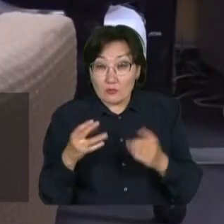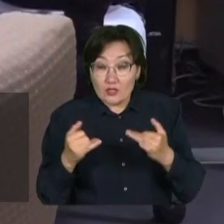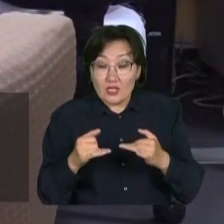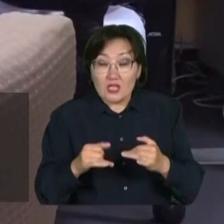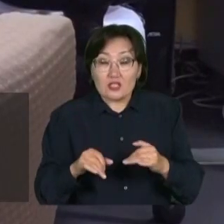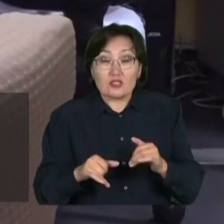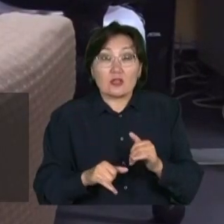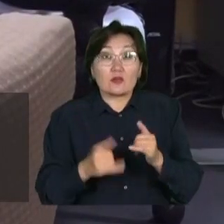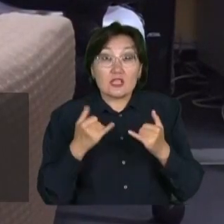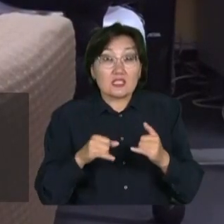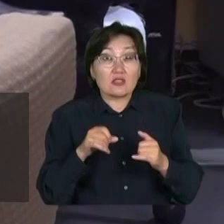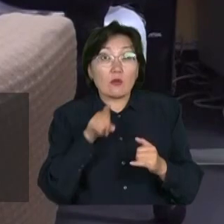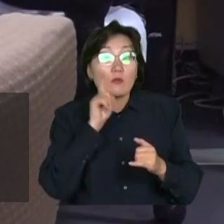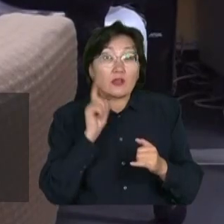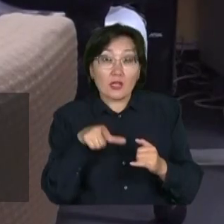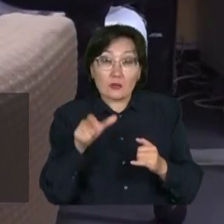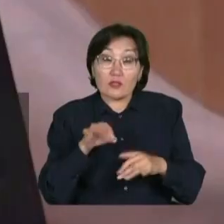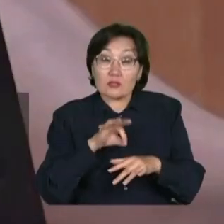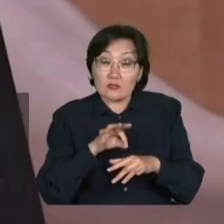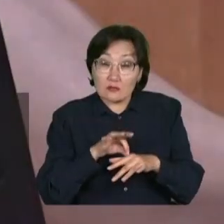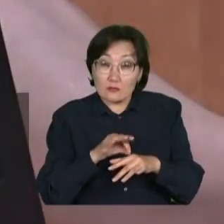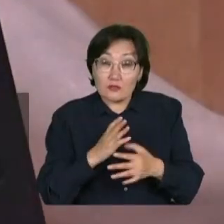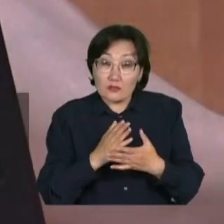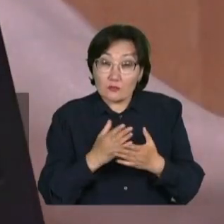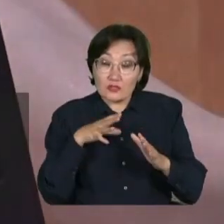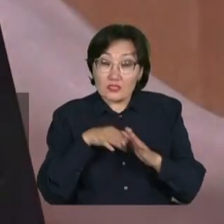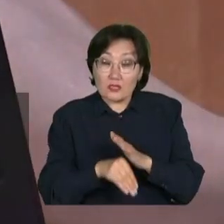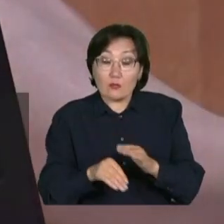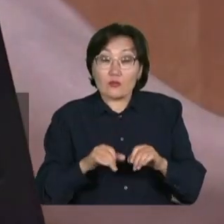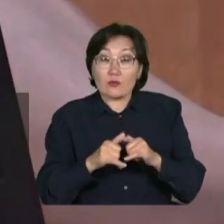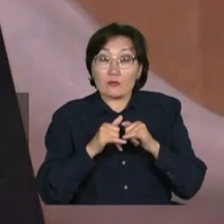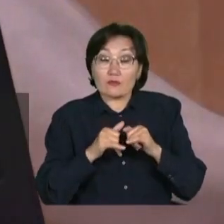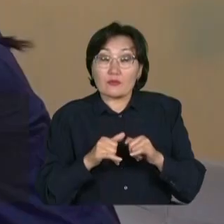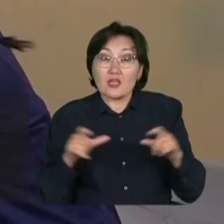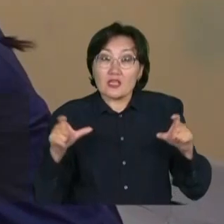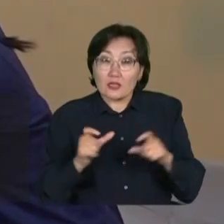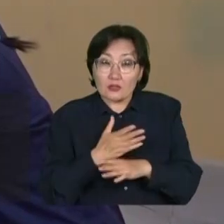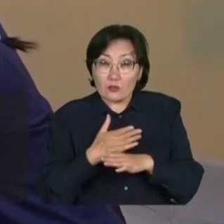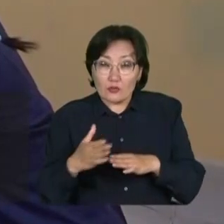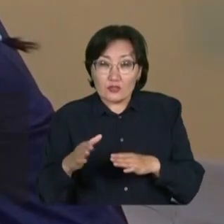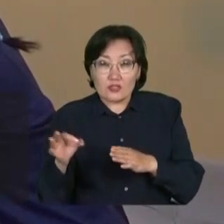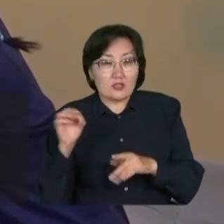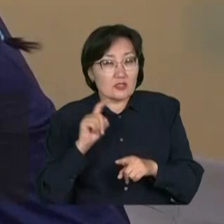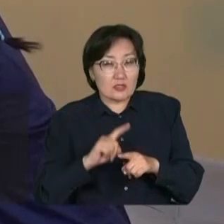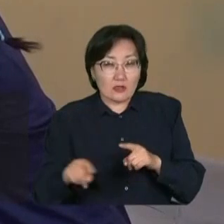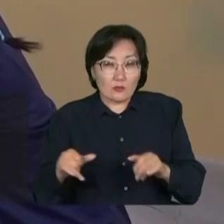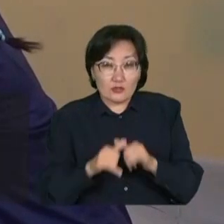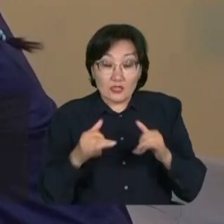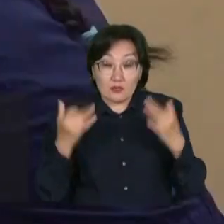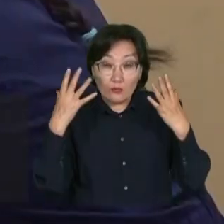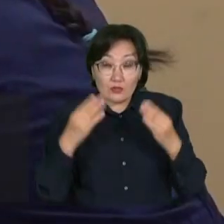жасарып барады. Бүгінде дерттен дейтіндердің көбі жастар екен. Әсіресе пандемиядан соң өсім күрт байқалыпты. Елде қазіргі